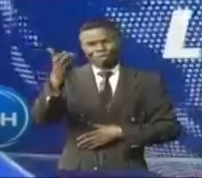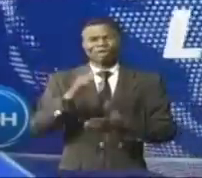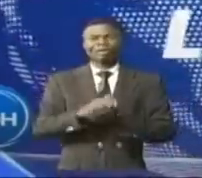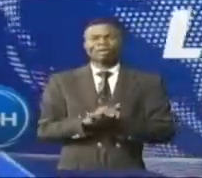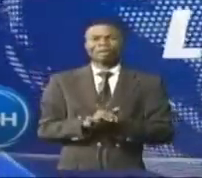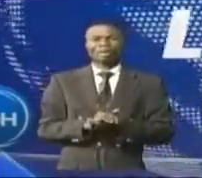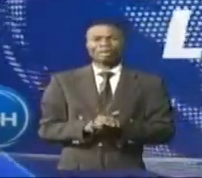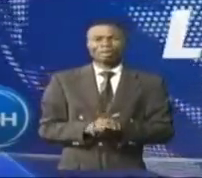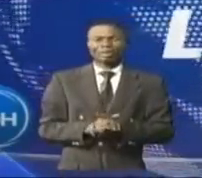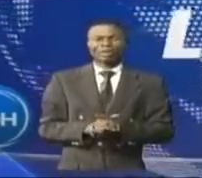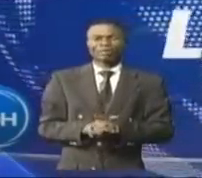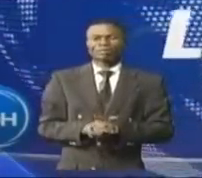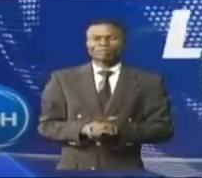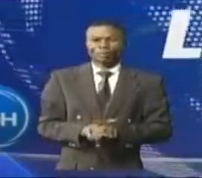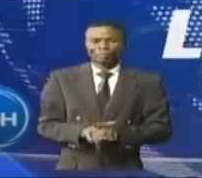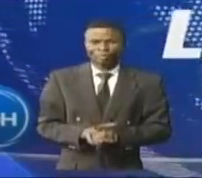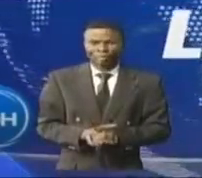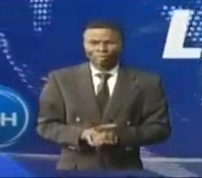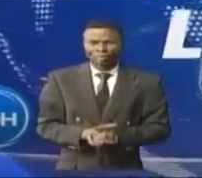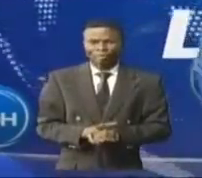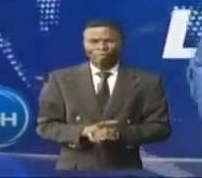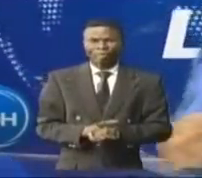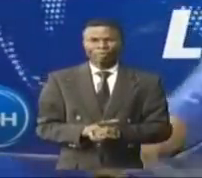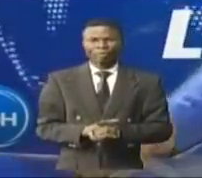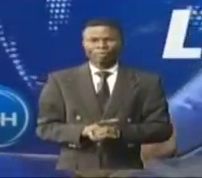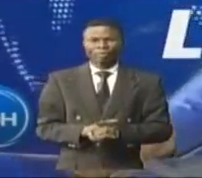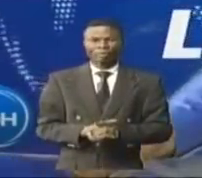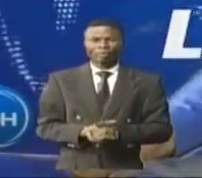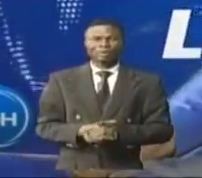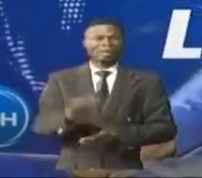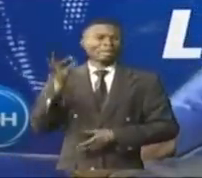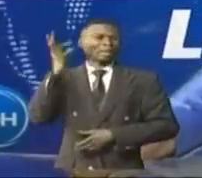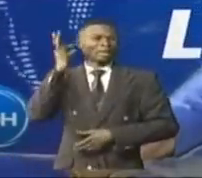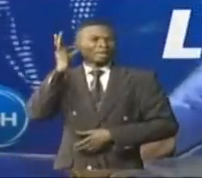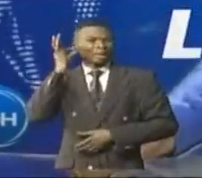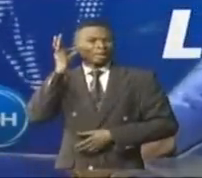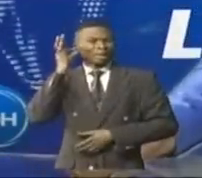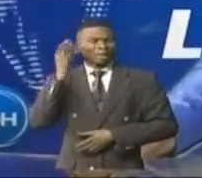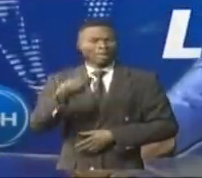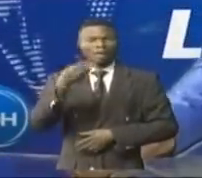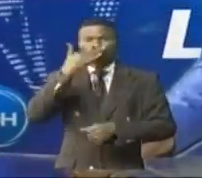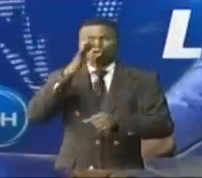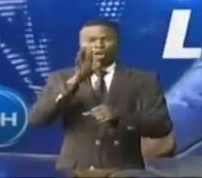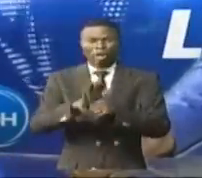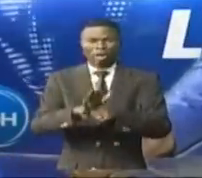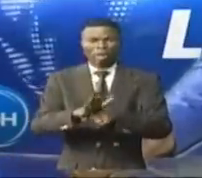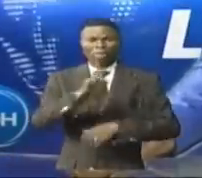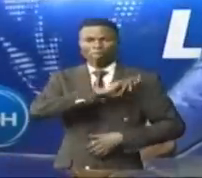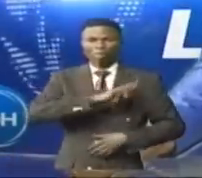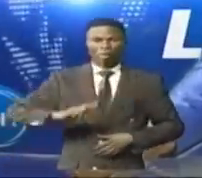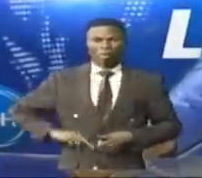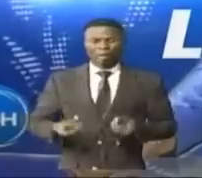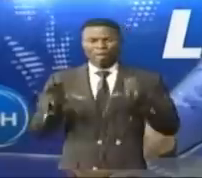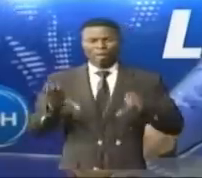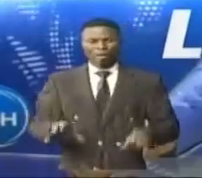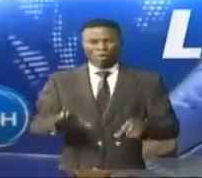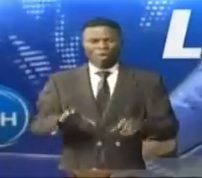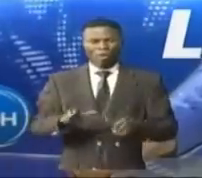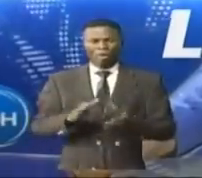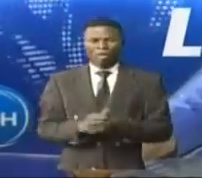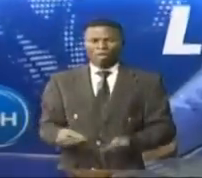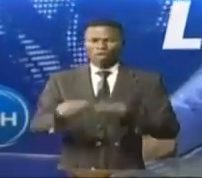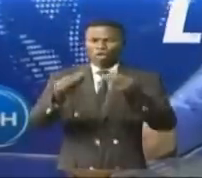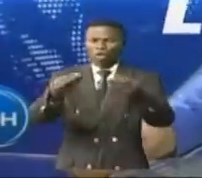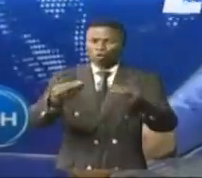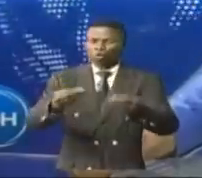Pour rappel, c'est depuis... Le Kenya fait la promesse à la République démocratique du Congo de tout mettre